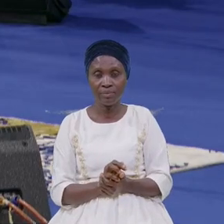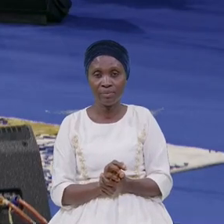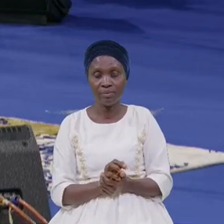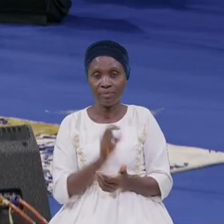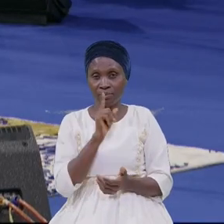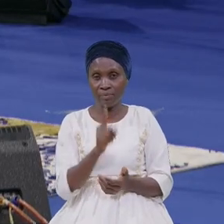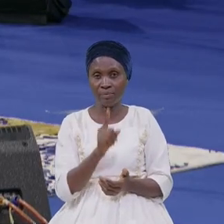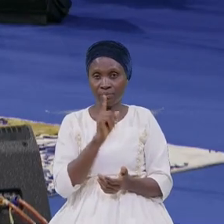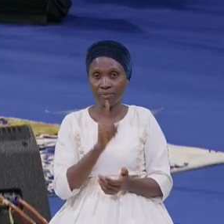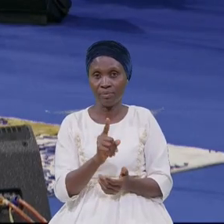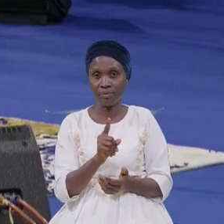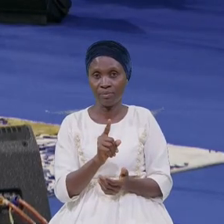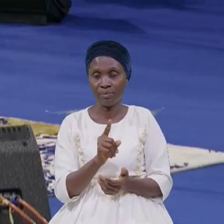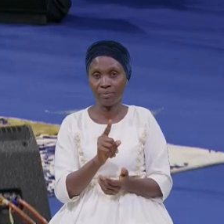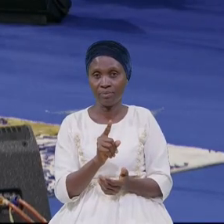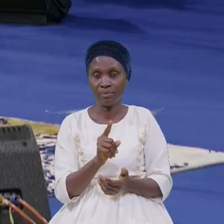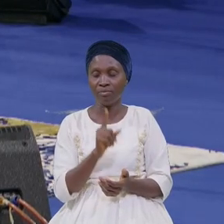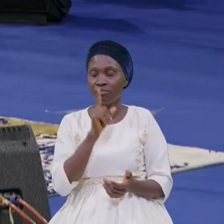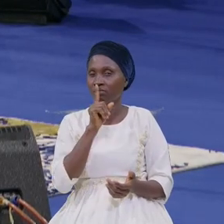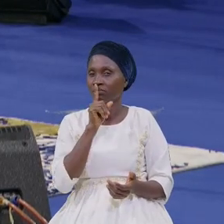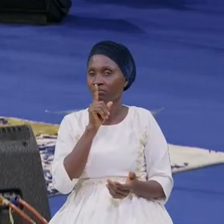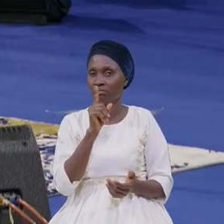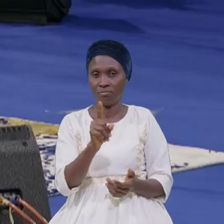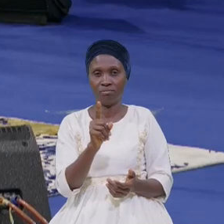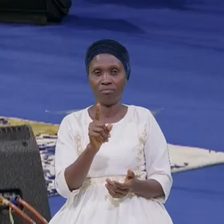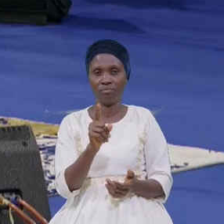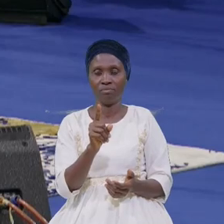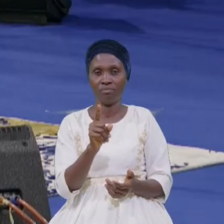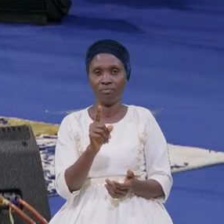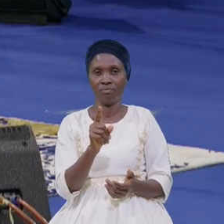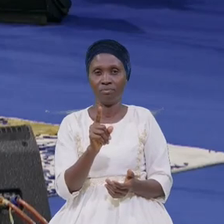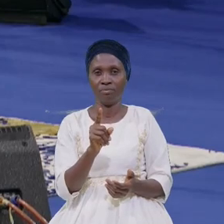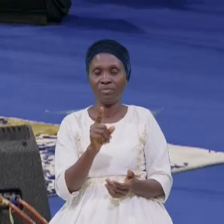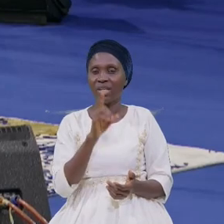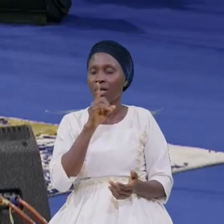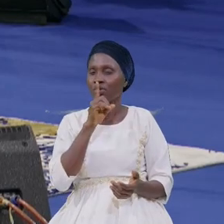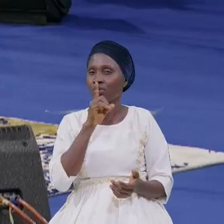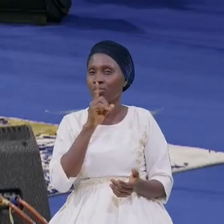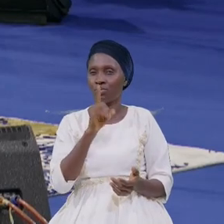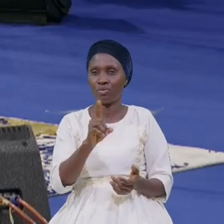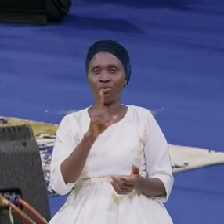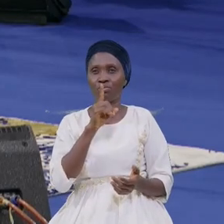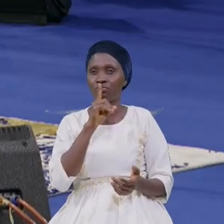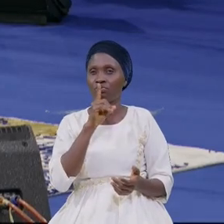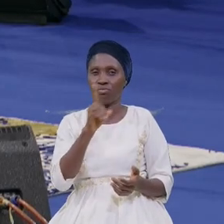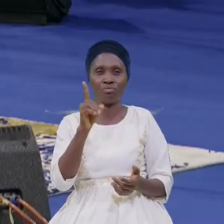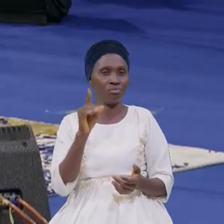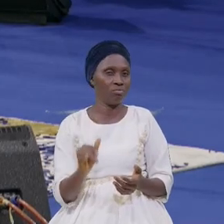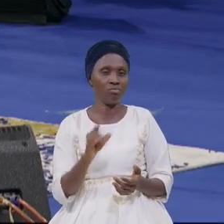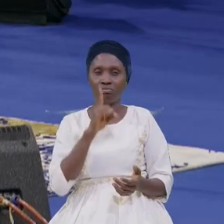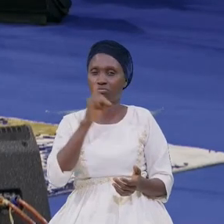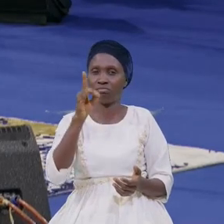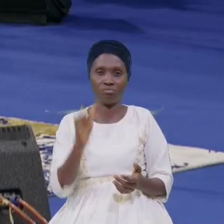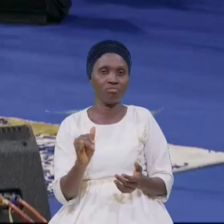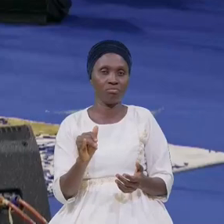En vérité, certainement, certainement, assurément, assurément, je vous